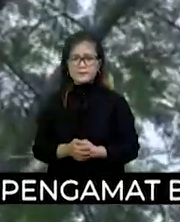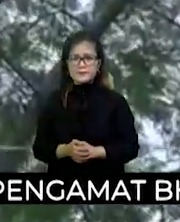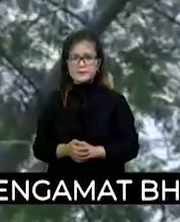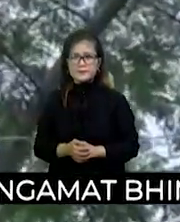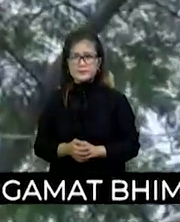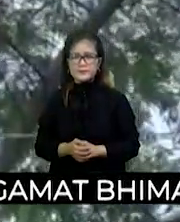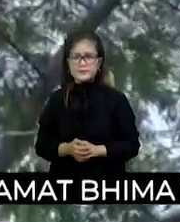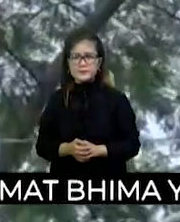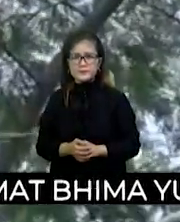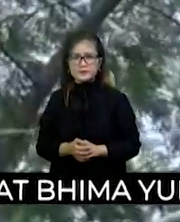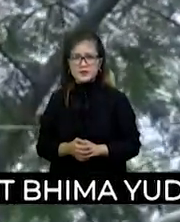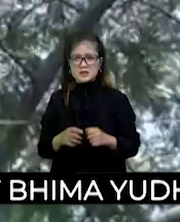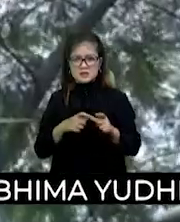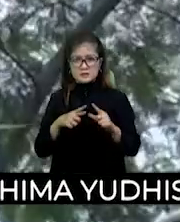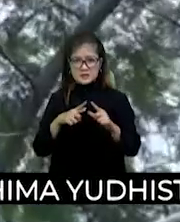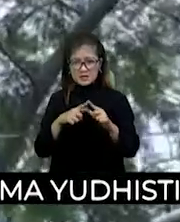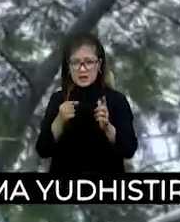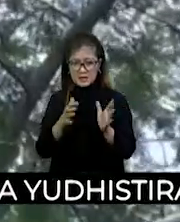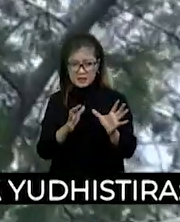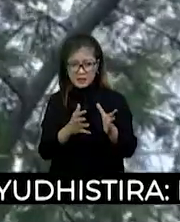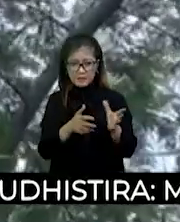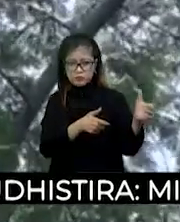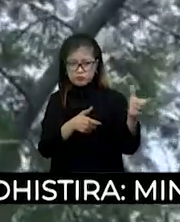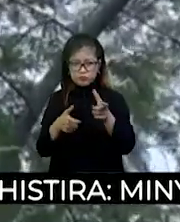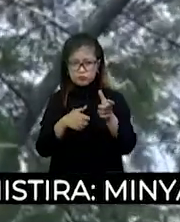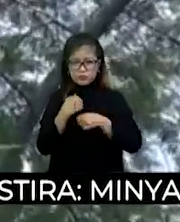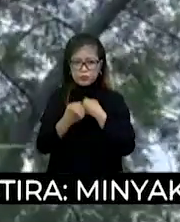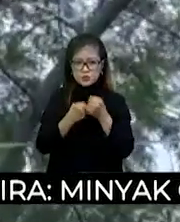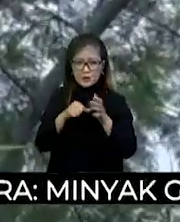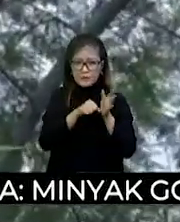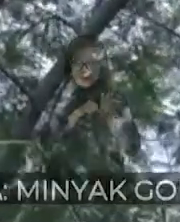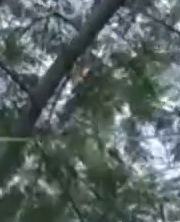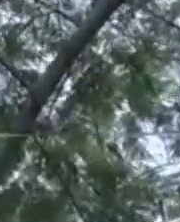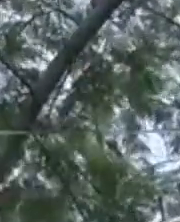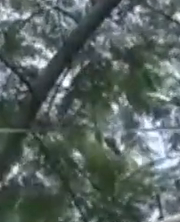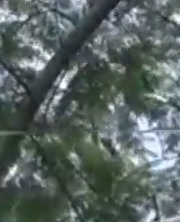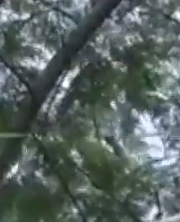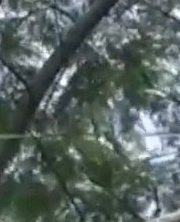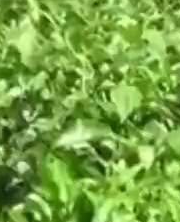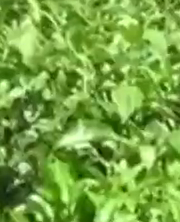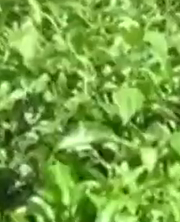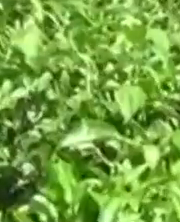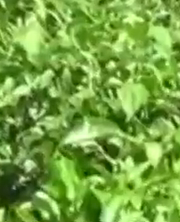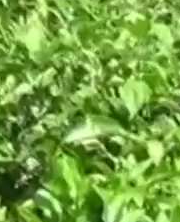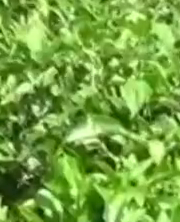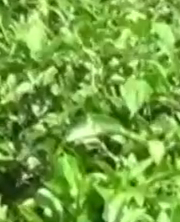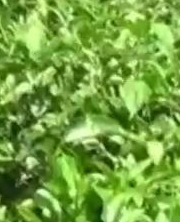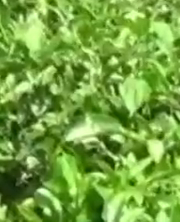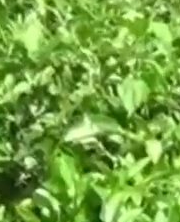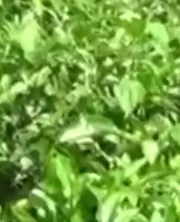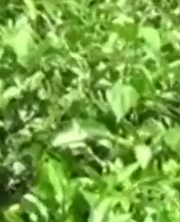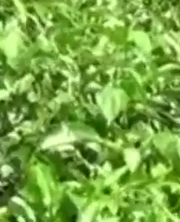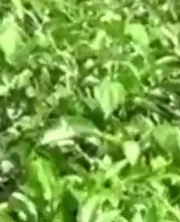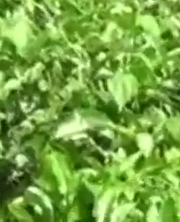Tim SAR gabungan termasuk pemadam kebakaran berupaya menyelamatkan Ayu, atlet para layang. Ayu tersangkut di atas pohon setinggi 50 meter di kawasan wisata